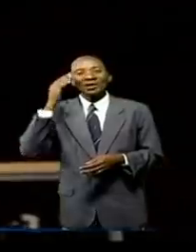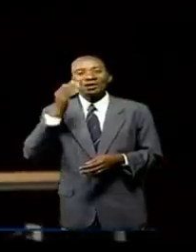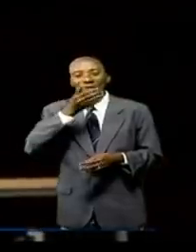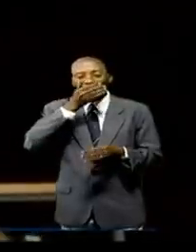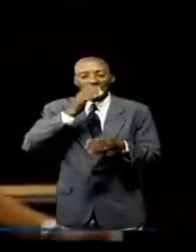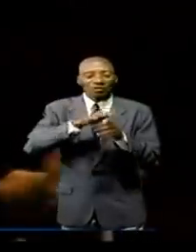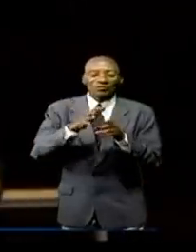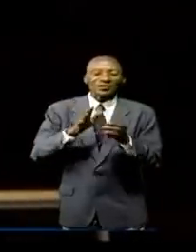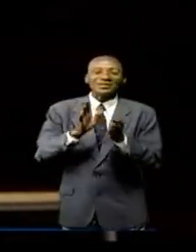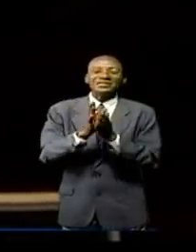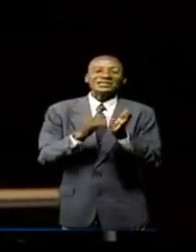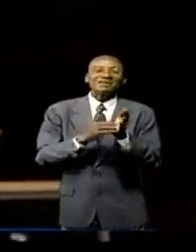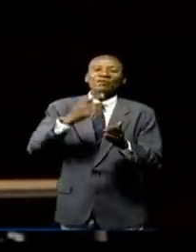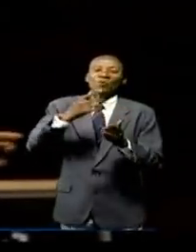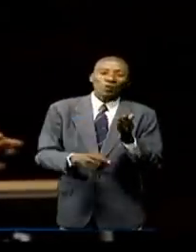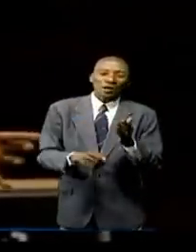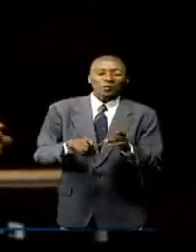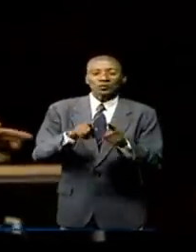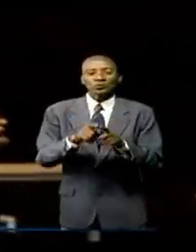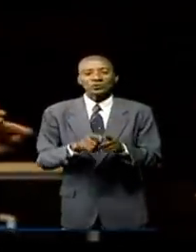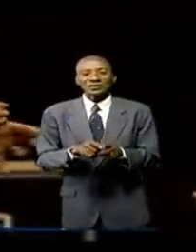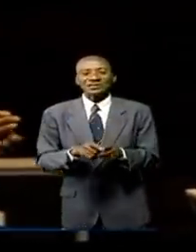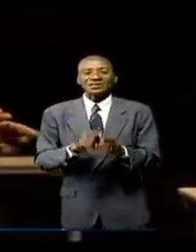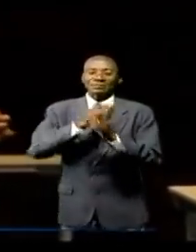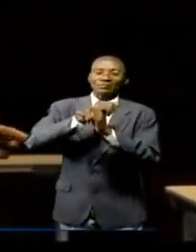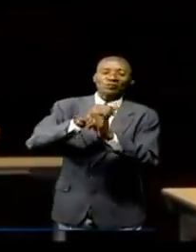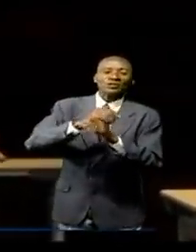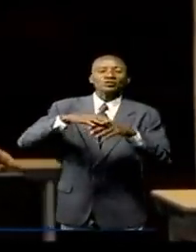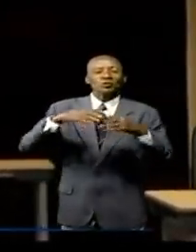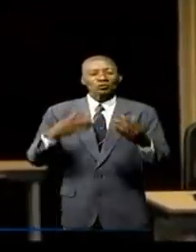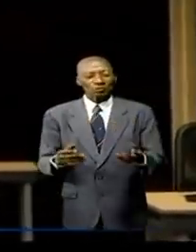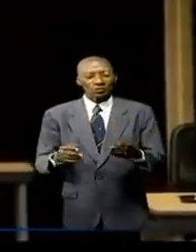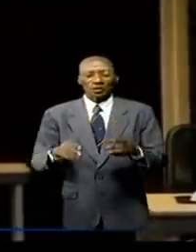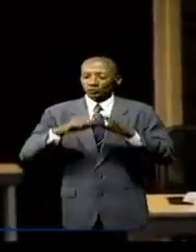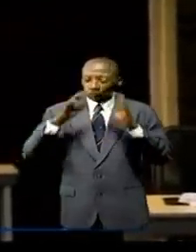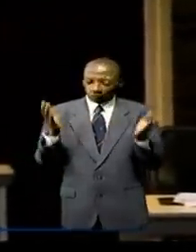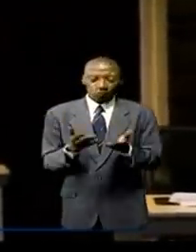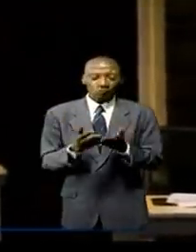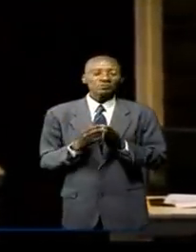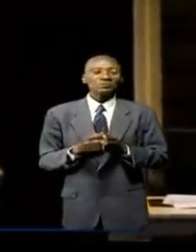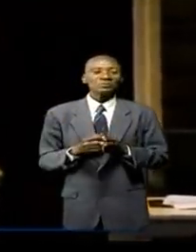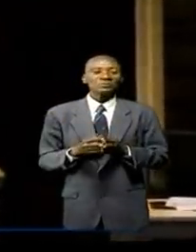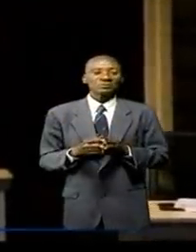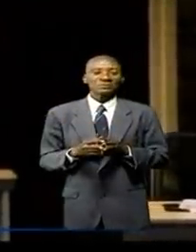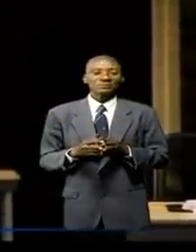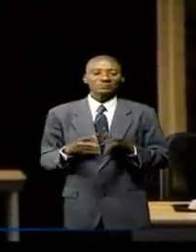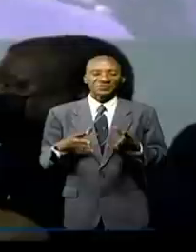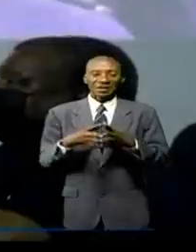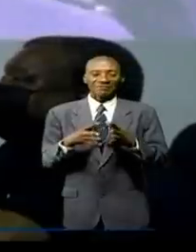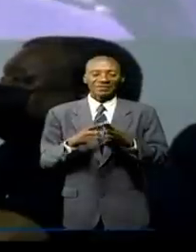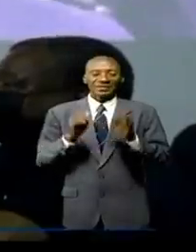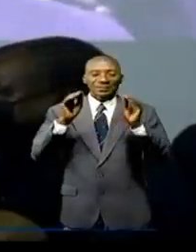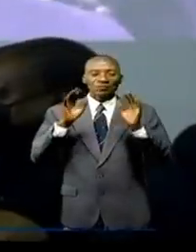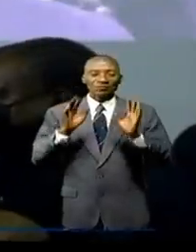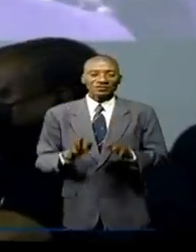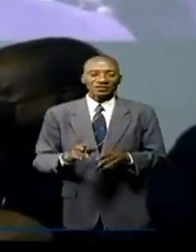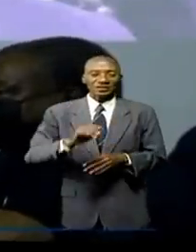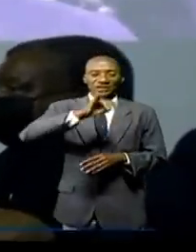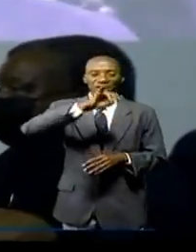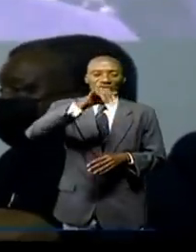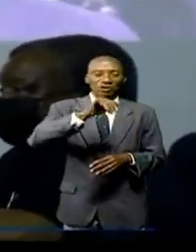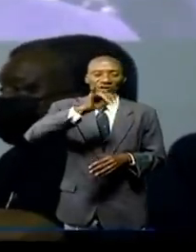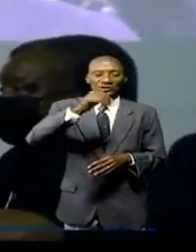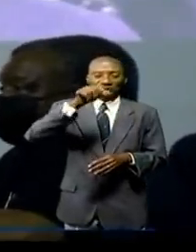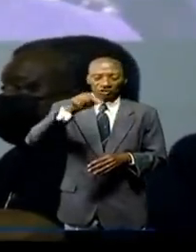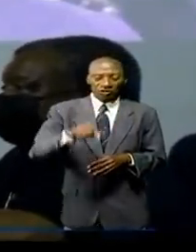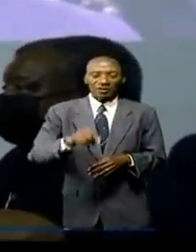l'implication du gouvernement avec l'expertise du secrétariat technique dirigé de main de maître par le professeur Jean-Jacques Mouyembe Tanfoum, qui a